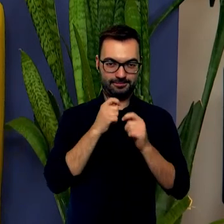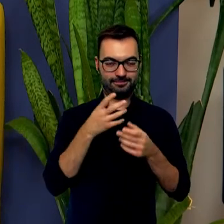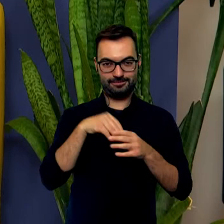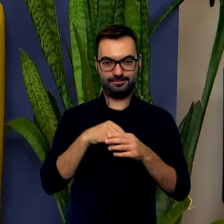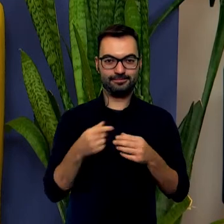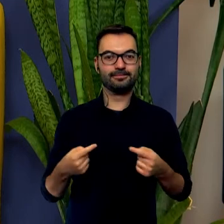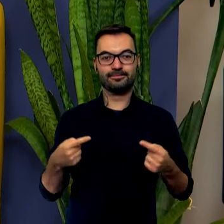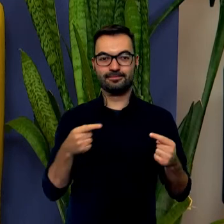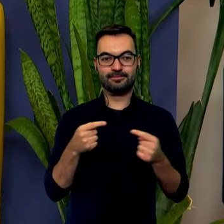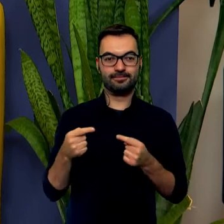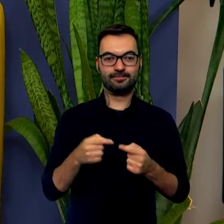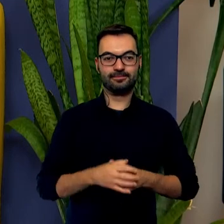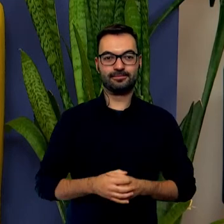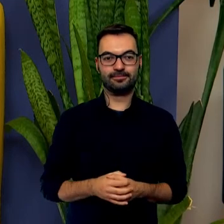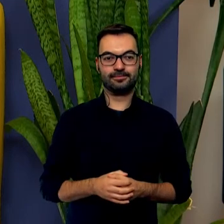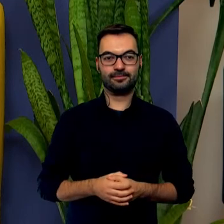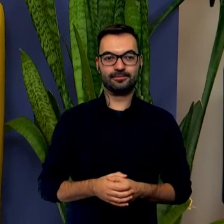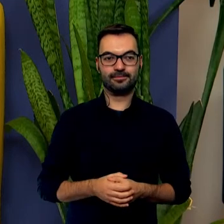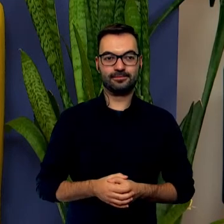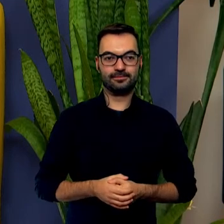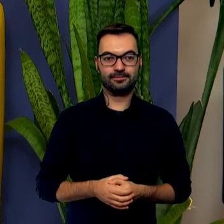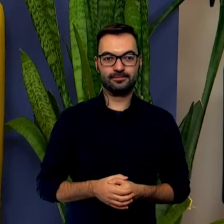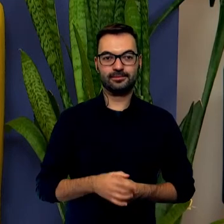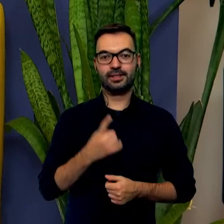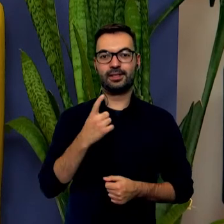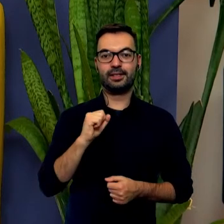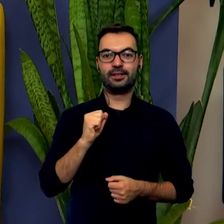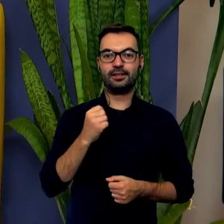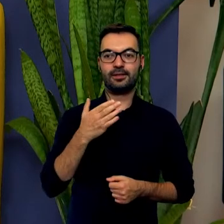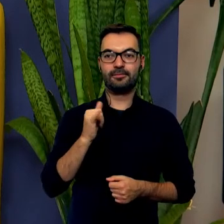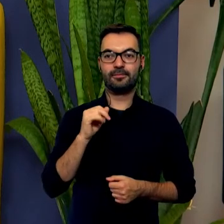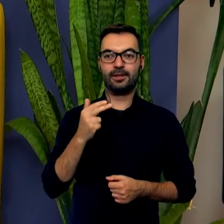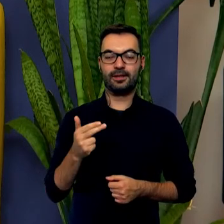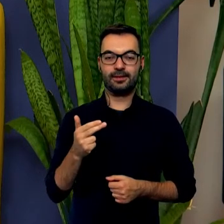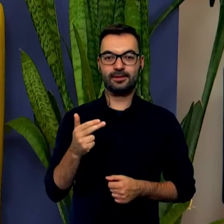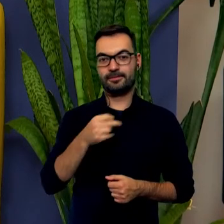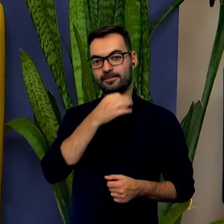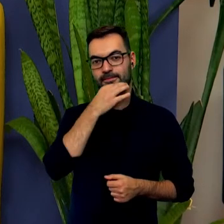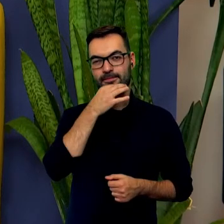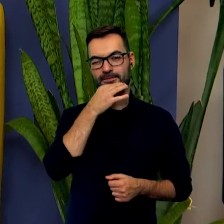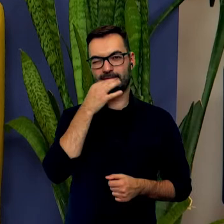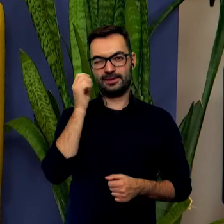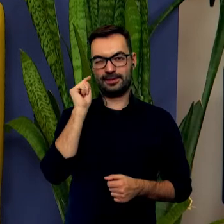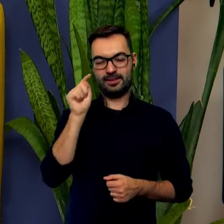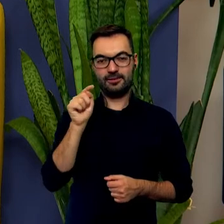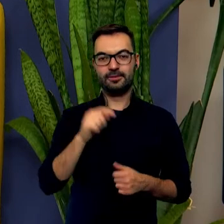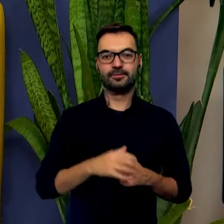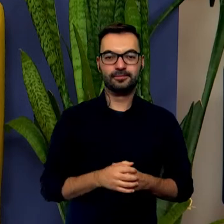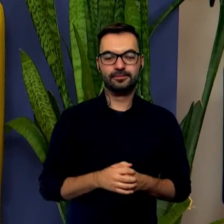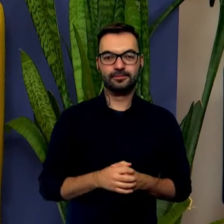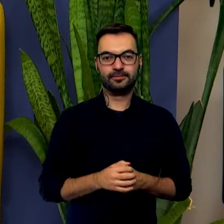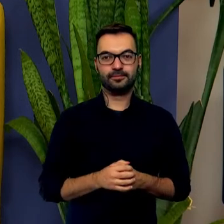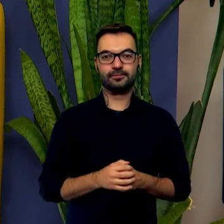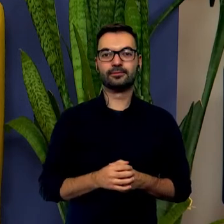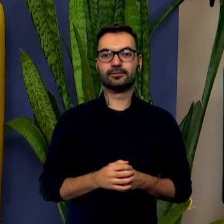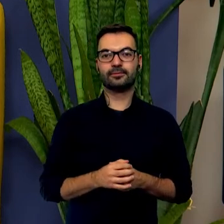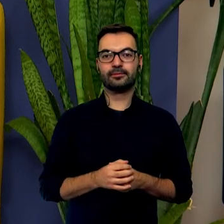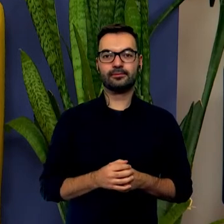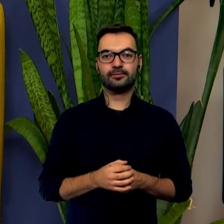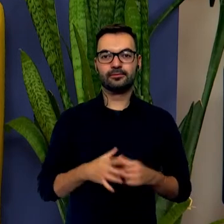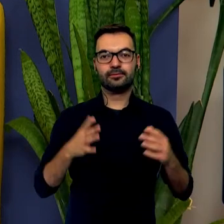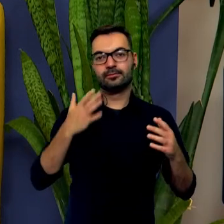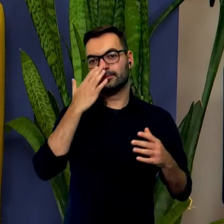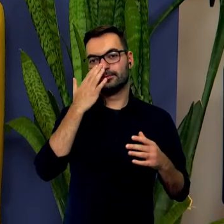rozmowy przyłączyć. Damian, czy może teraz do Ciebie z takim pytaniem